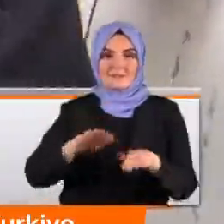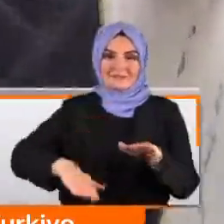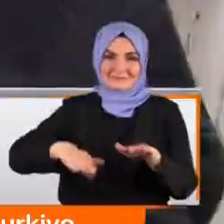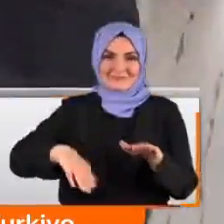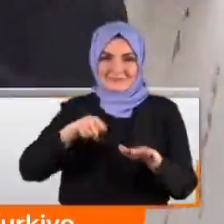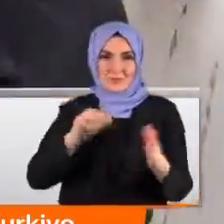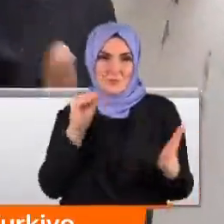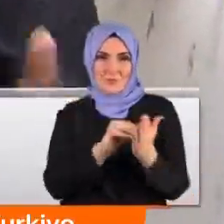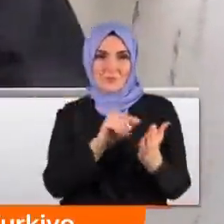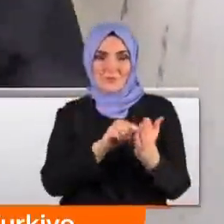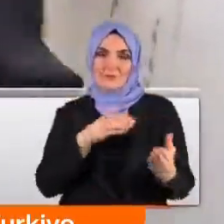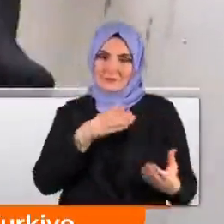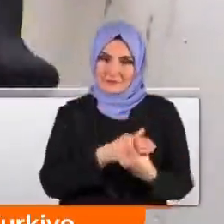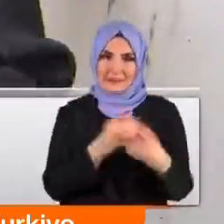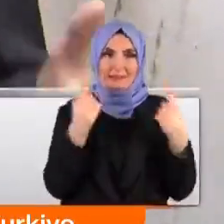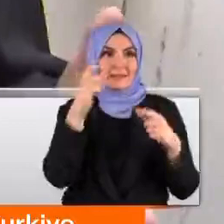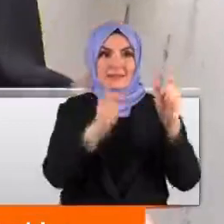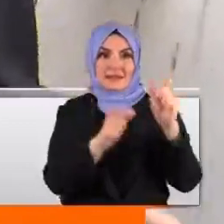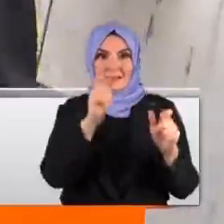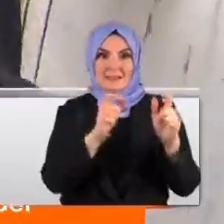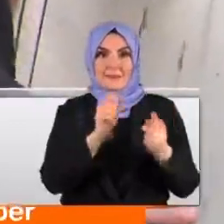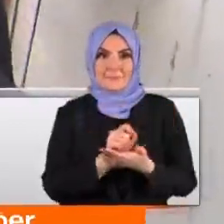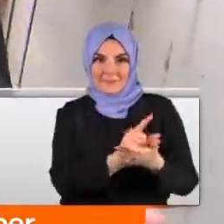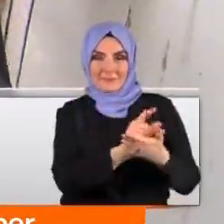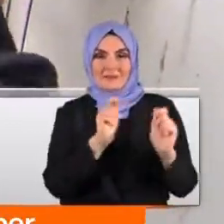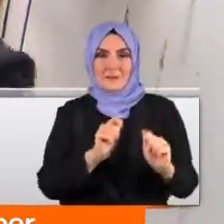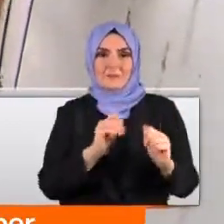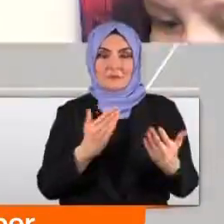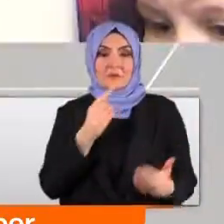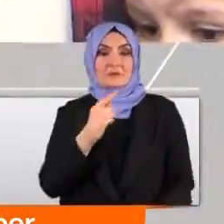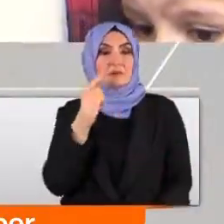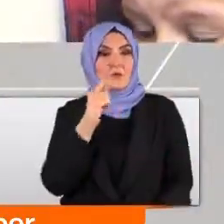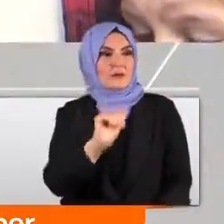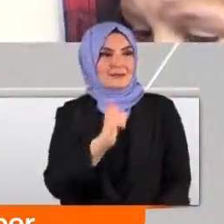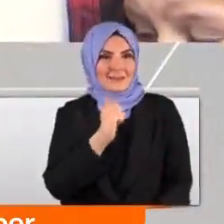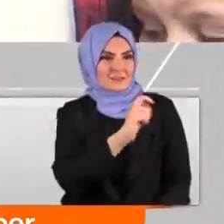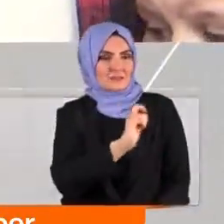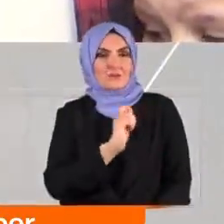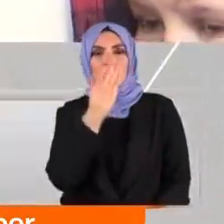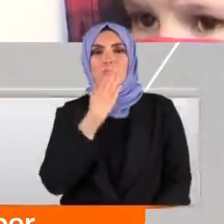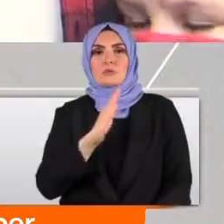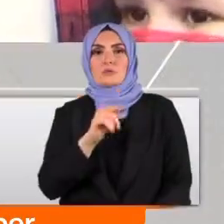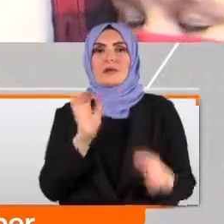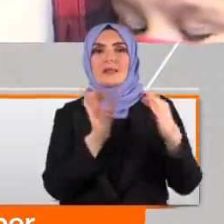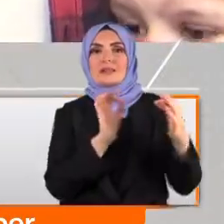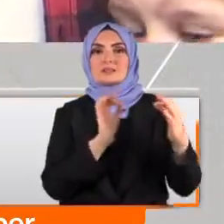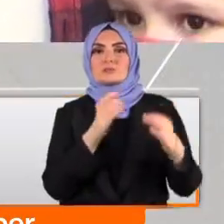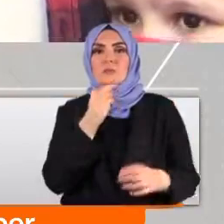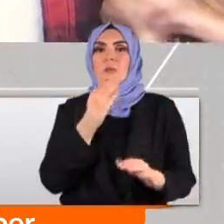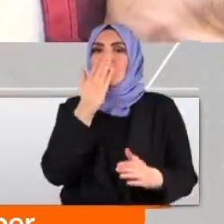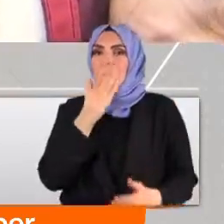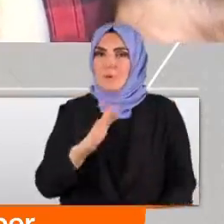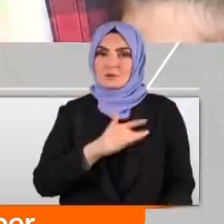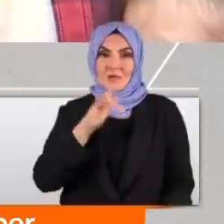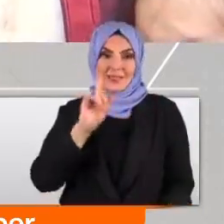Bir mail attı ama iddiaya göre hiçbir şekilde geri dönüş olmadı. Zaten bunların iletişim numaraları yok, canlı destekleri